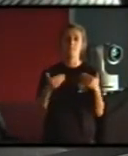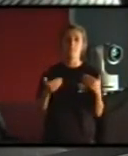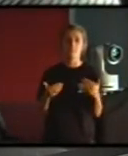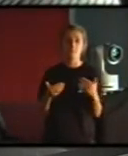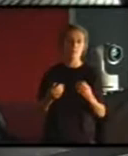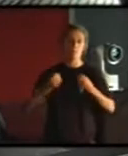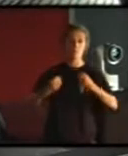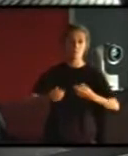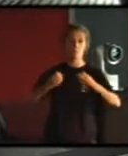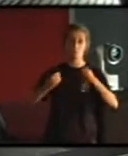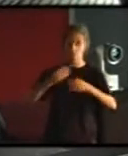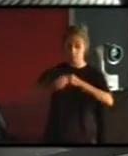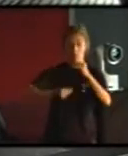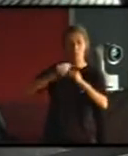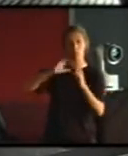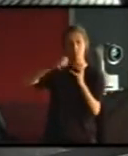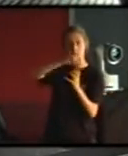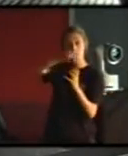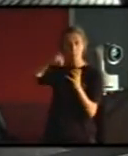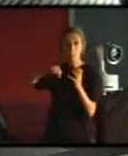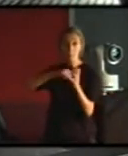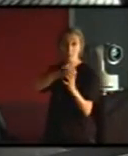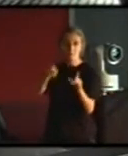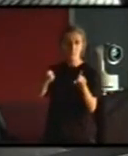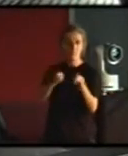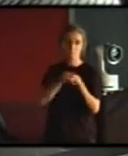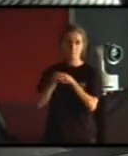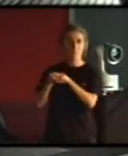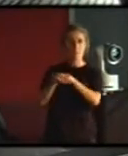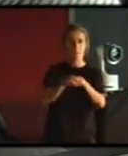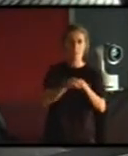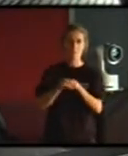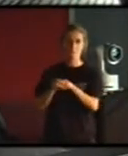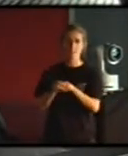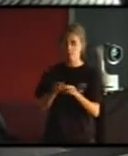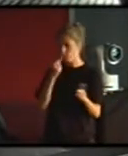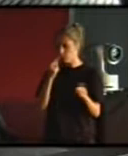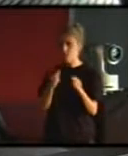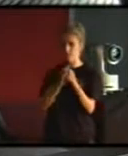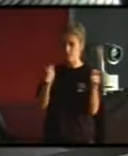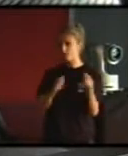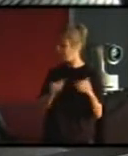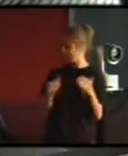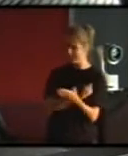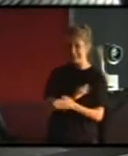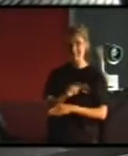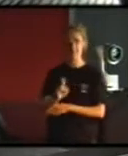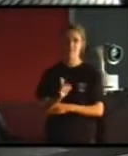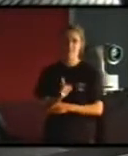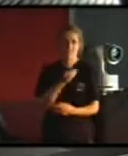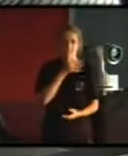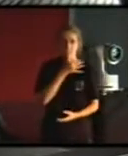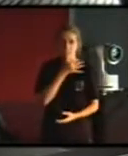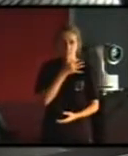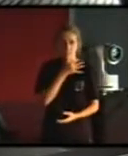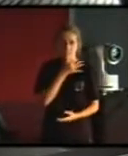communautés patrimoniales de ce monde, parce que finalement, on ne peut pas dire on va exclure tel et tel, et puis pour finir,